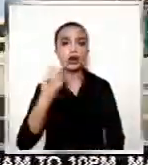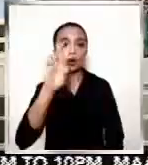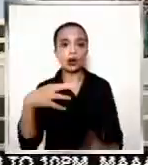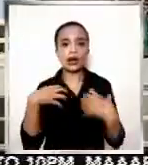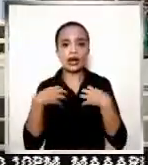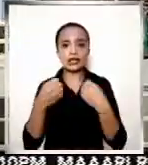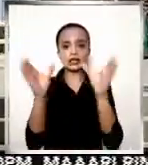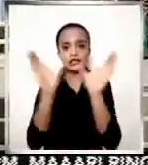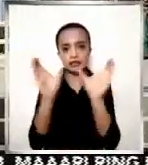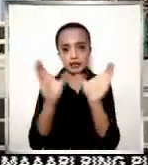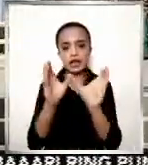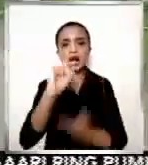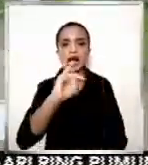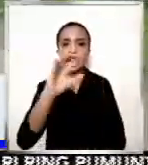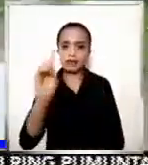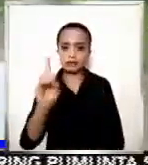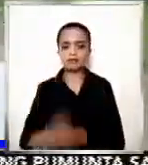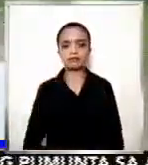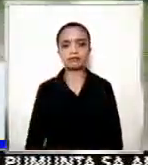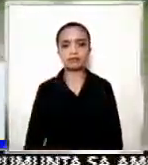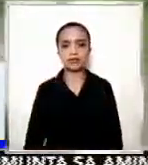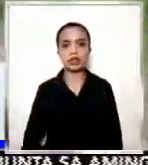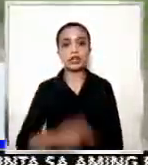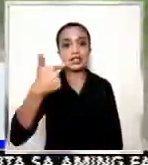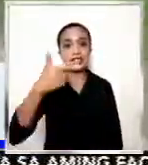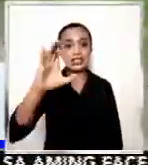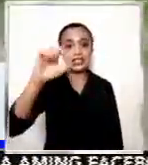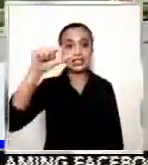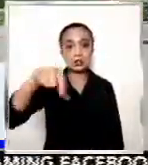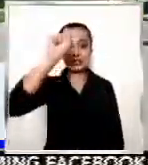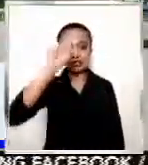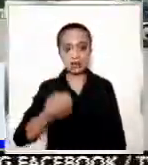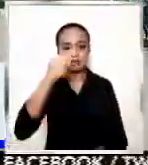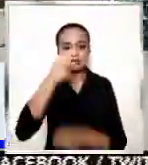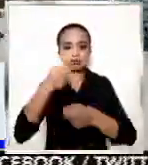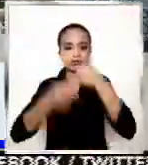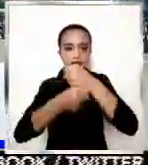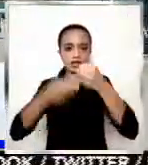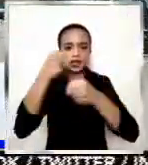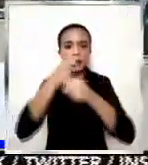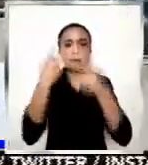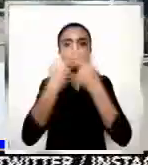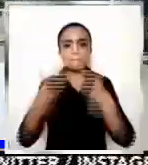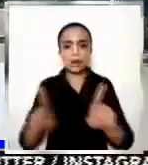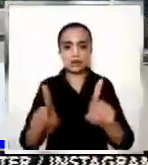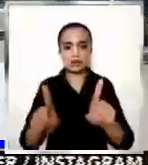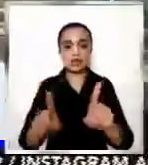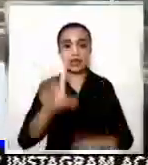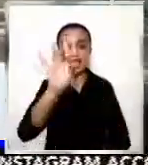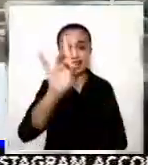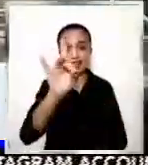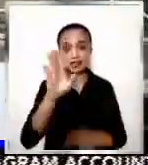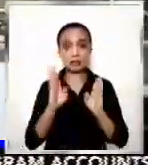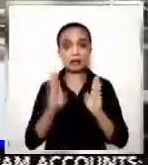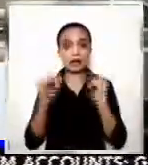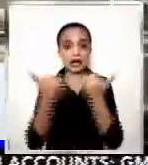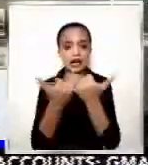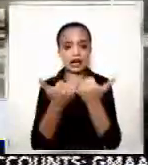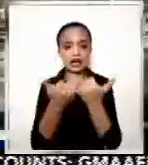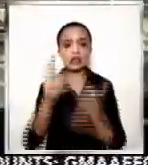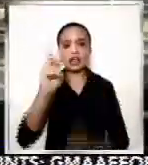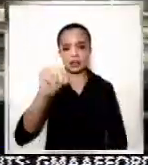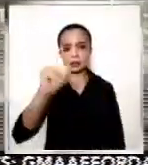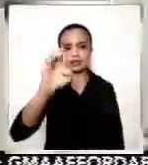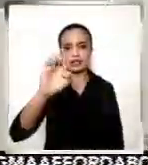Nasa GCQ ang South Cotabato pero inilagay ng lokal na pamahalaan doon ang 8 barangay sa MECQ dahil sa dumaraming kaso